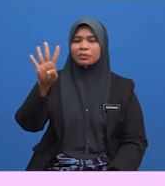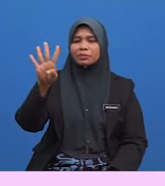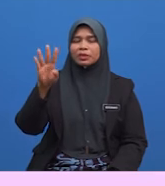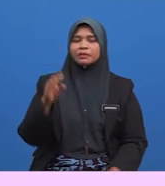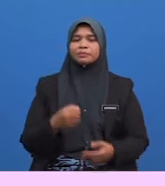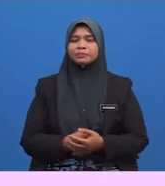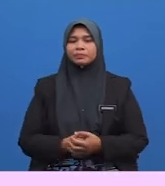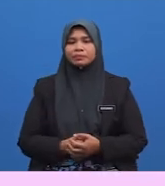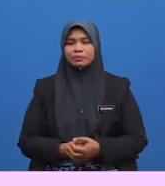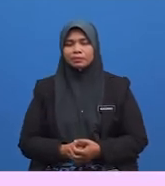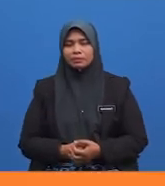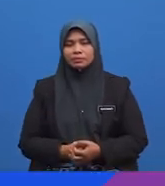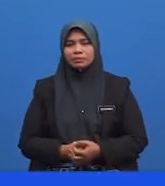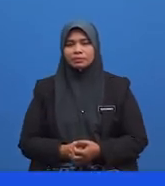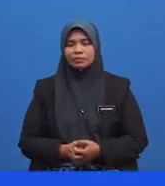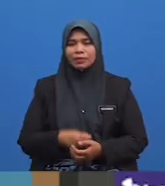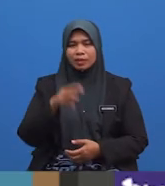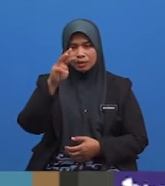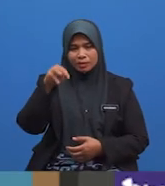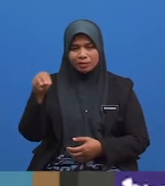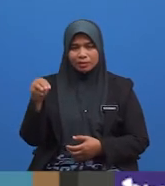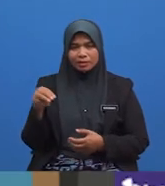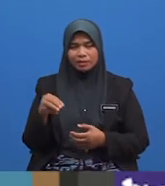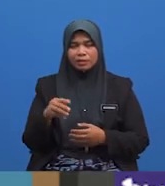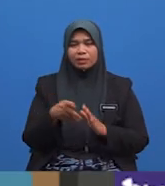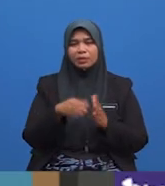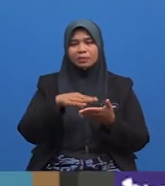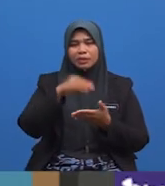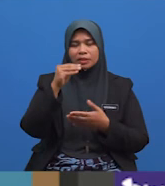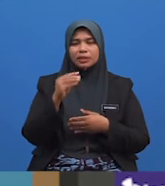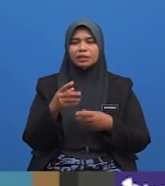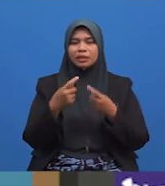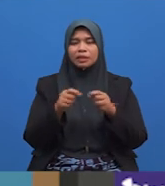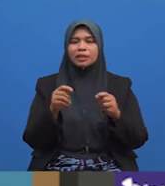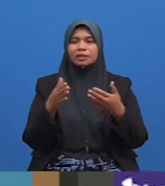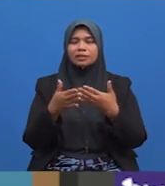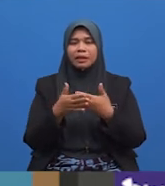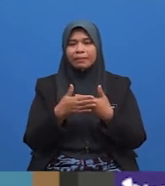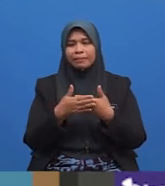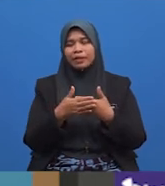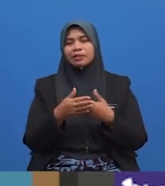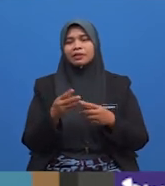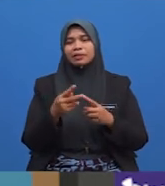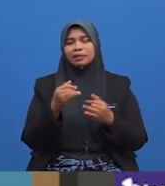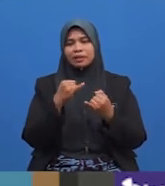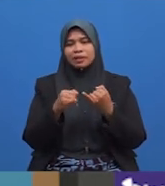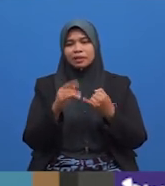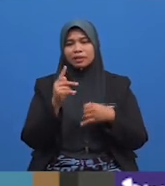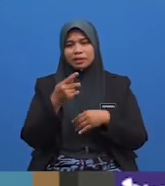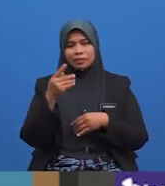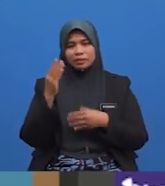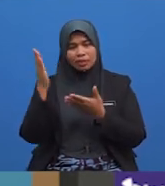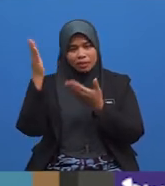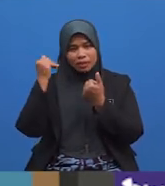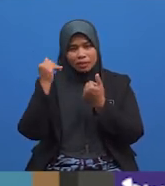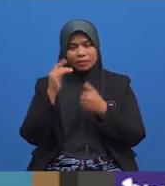2,884 meter persegi. Murid-murid, pembelajaran kita telah sampai ke penghujung. Cikgu